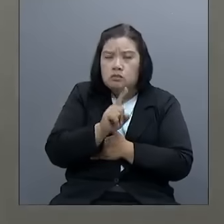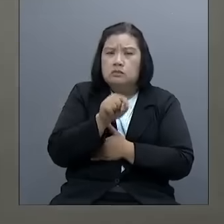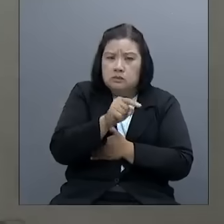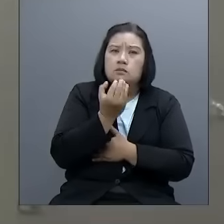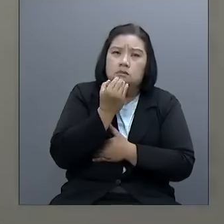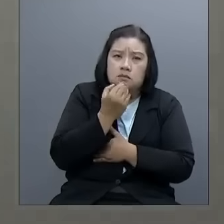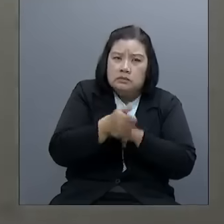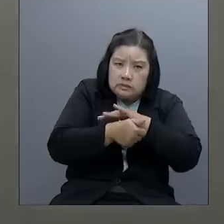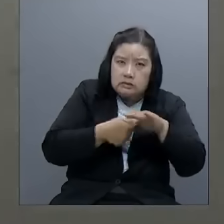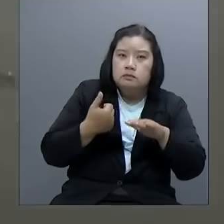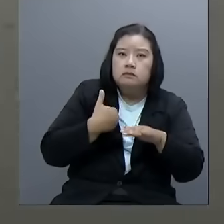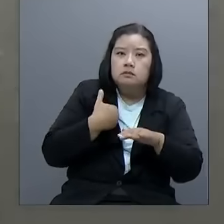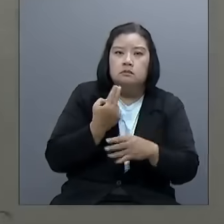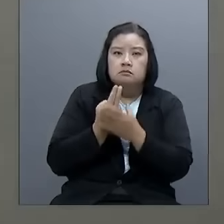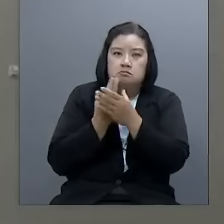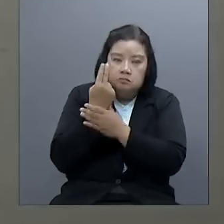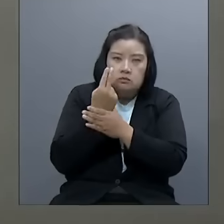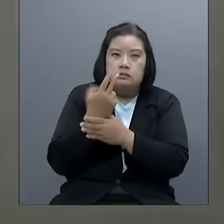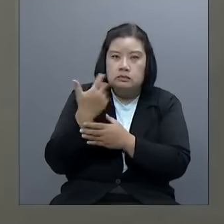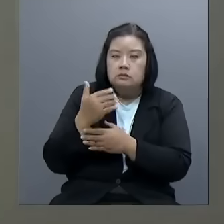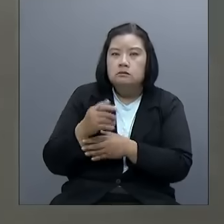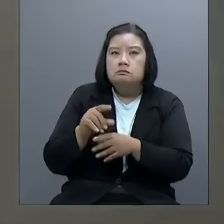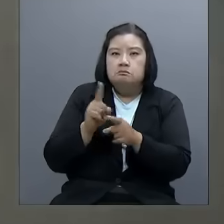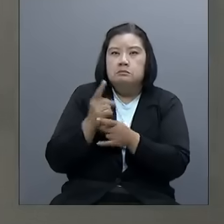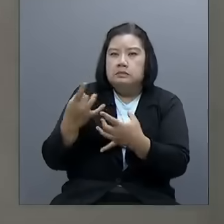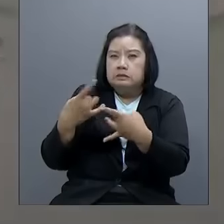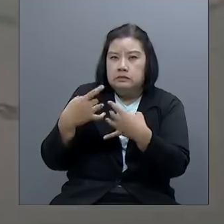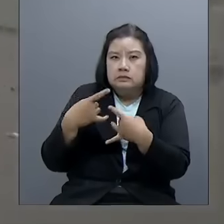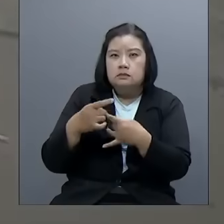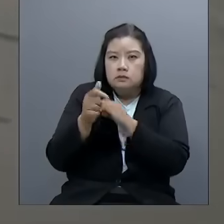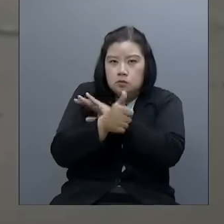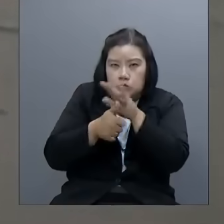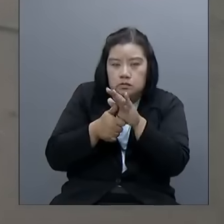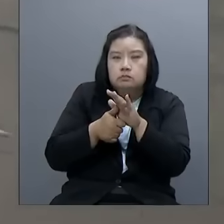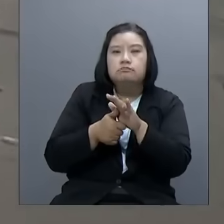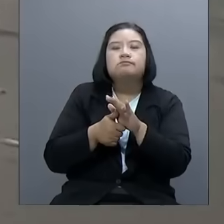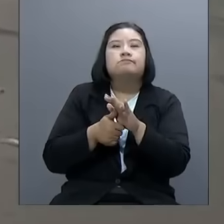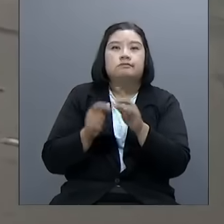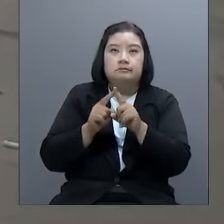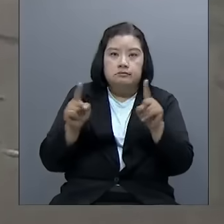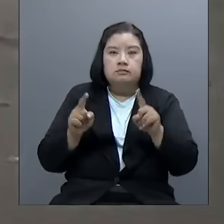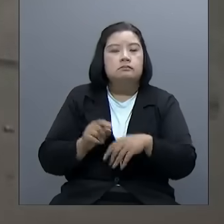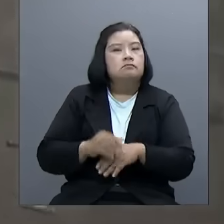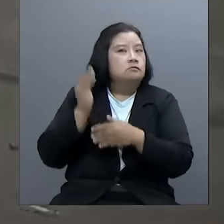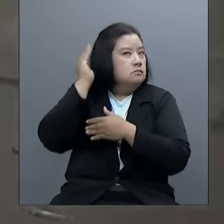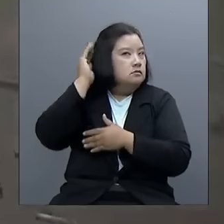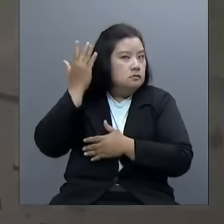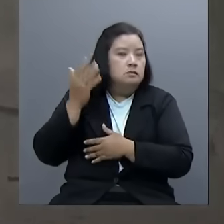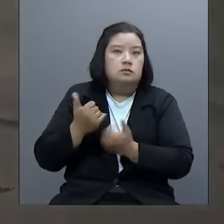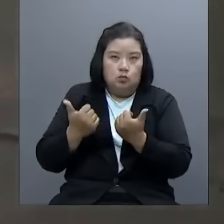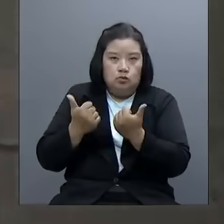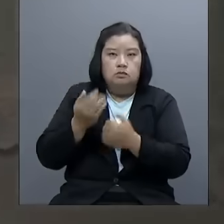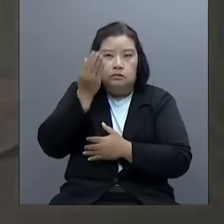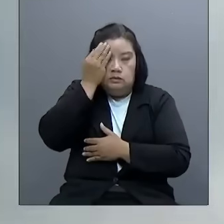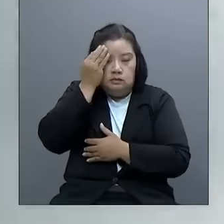ตัวซ่อนอาวุธและใช้โลกมนุษย์ก็ตามผู้นำสหรัฐออกมาเตือนนะคะว่าอิสราเอลกำลังสูญเสียเสียงสนับสนุนจาก